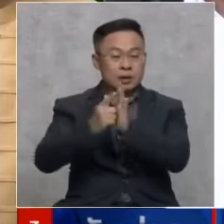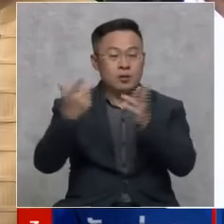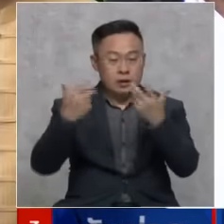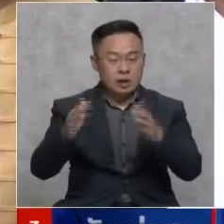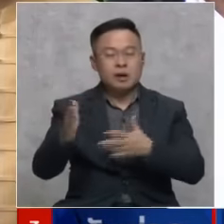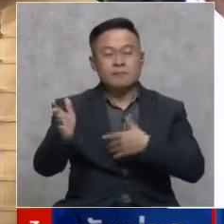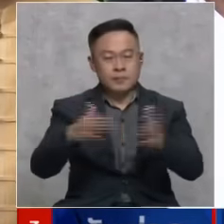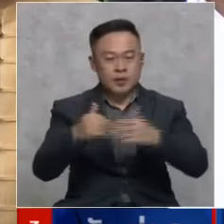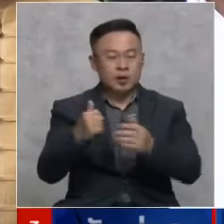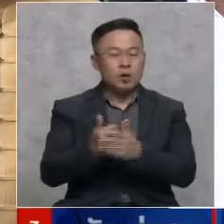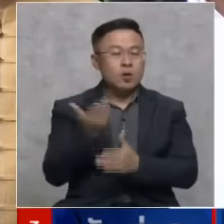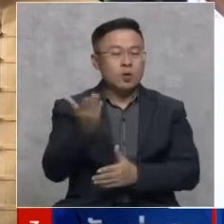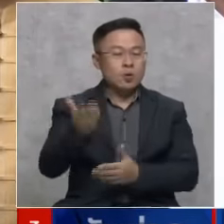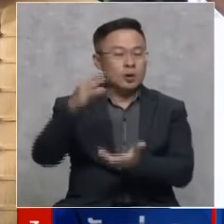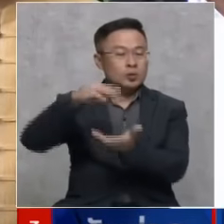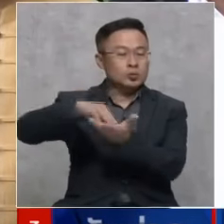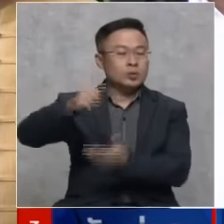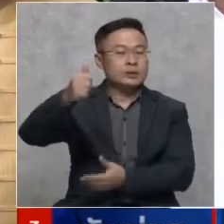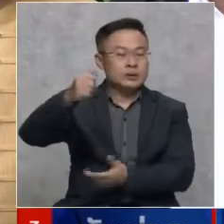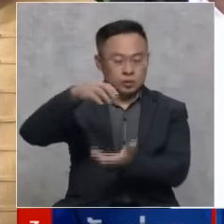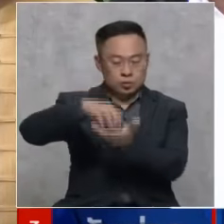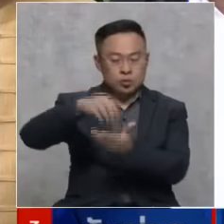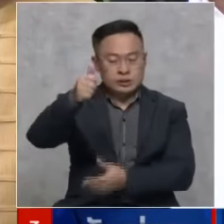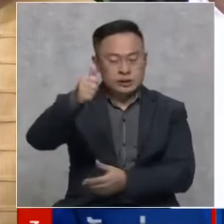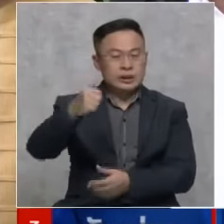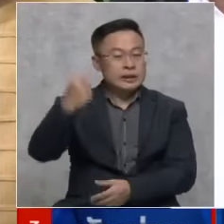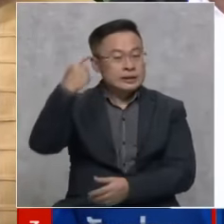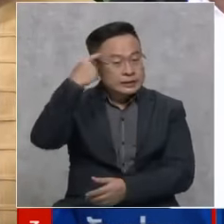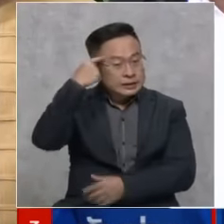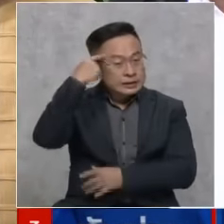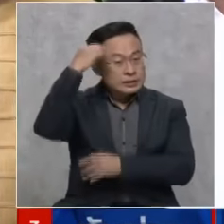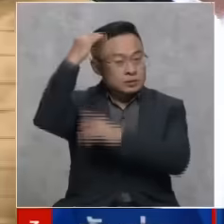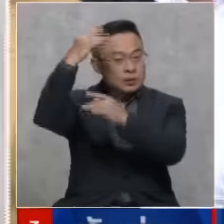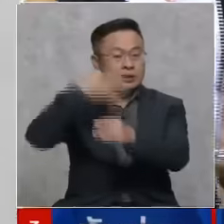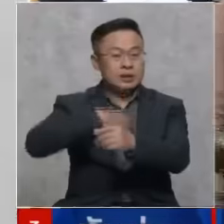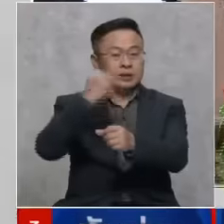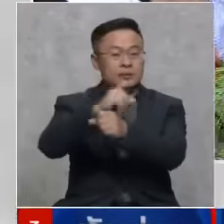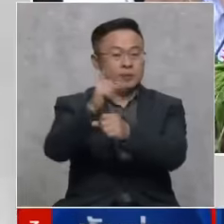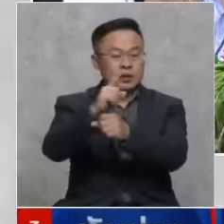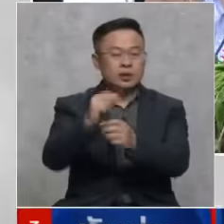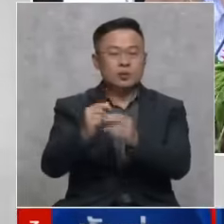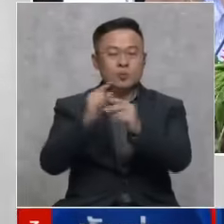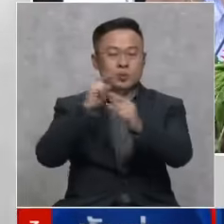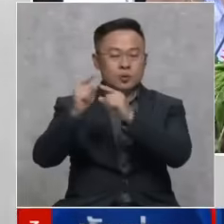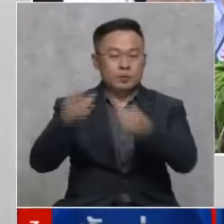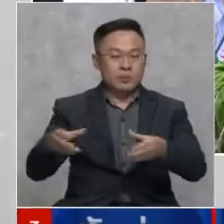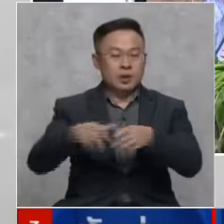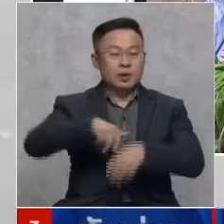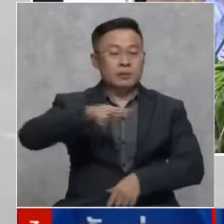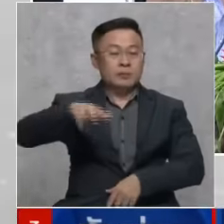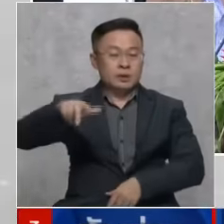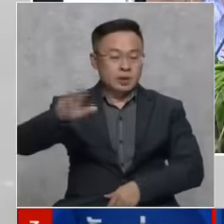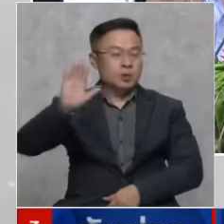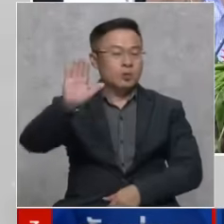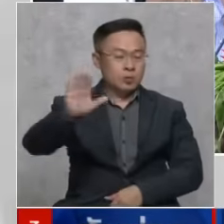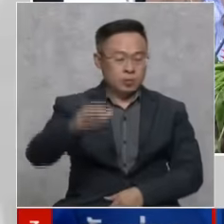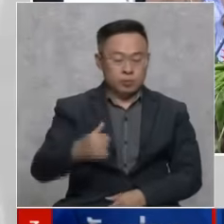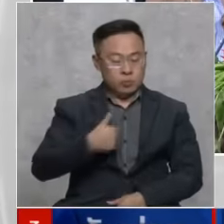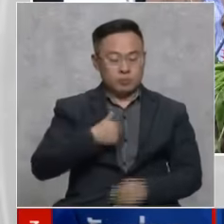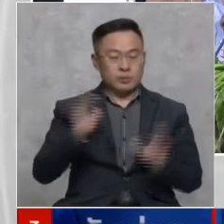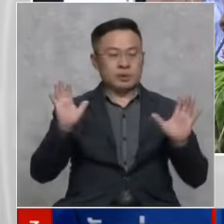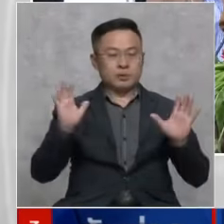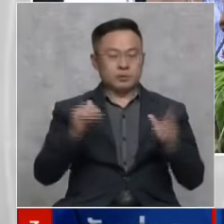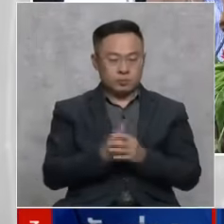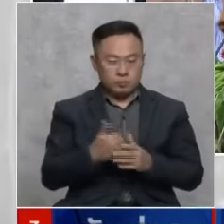พรขอให้ท่านโชคดีเรื่องต่างๆที่จะทำเนี่ยขอให้ไปถามหัวหน้าพรรคเพื่อไทยดีกว่าผมเนี่ยอยู่ในบทบาทของการบริหารแล้ว